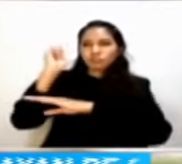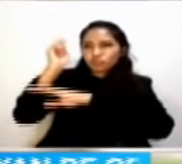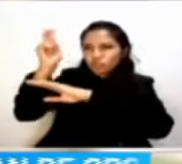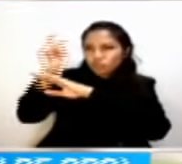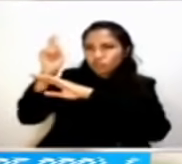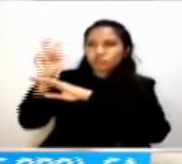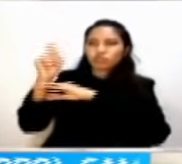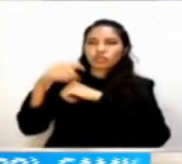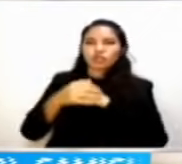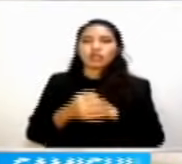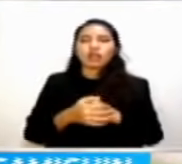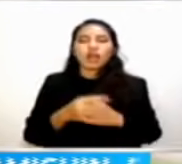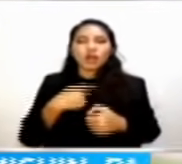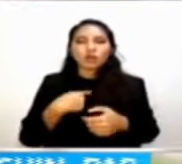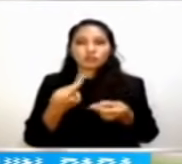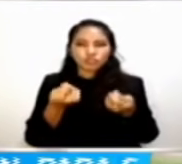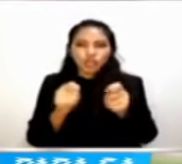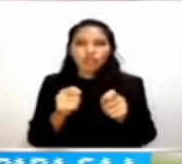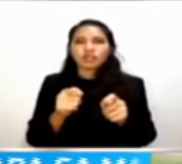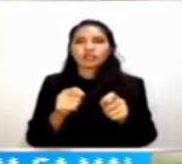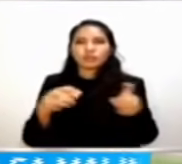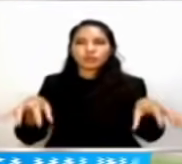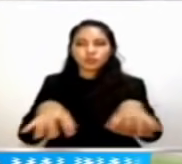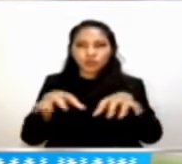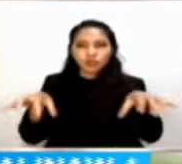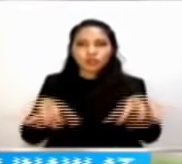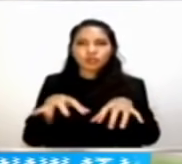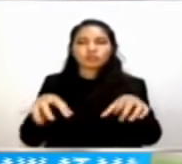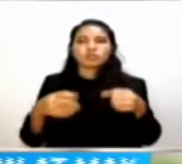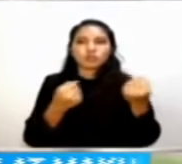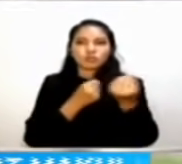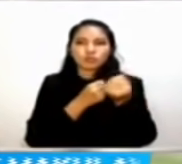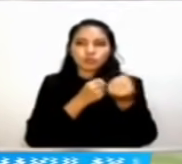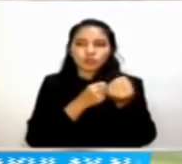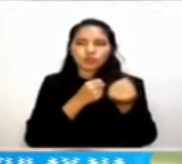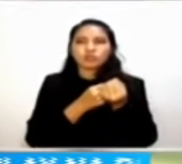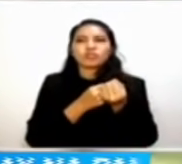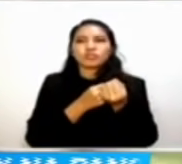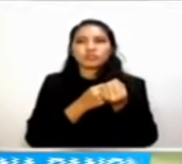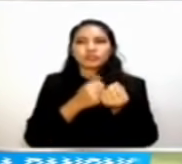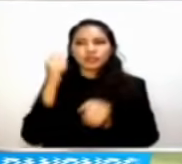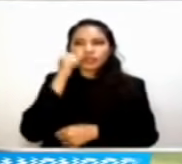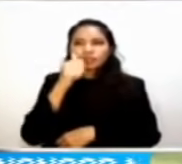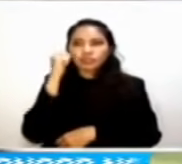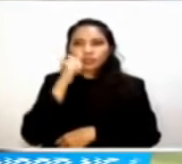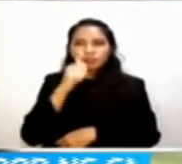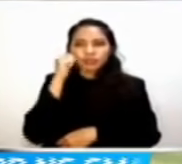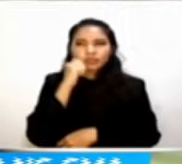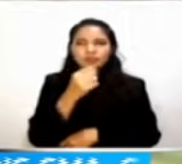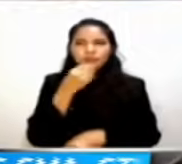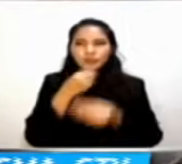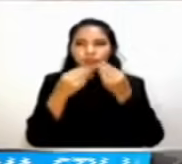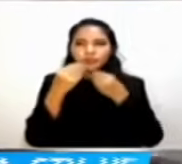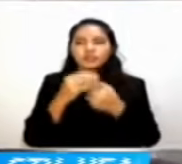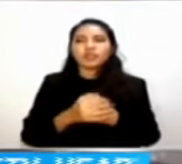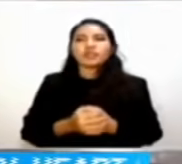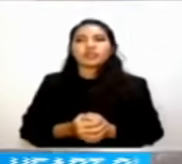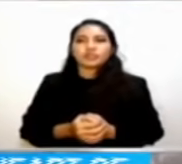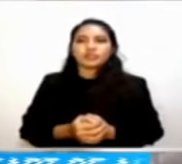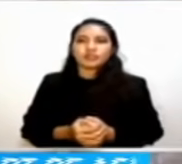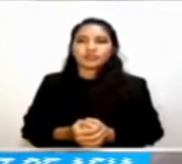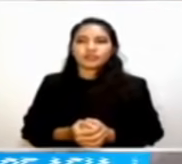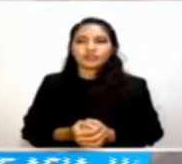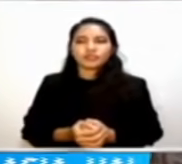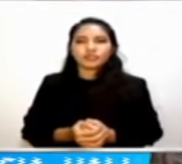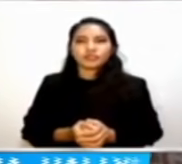may pang kahit para mga pang araw-araw na pambili ng kain. Sabi nga